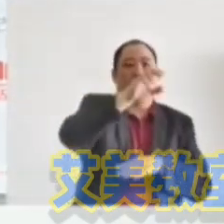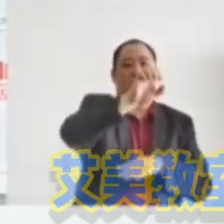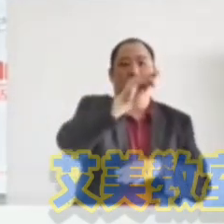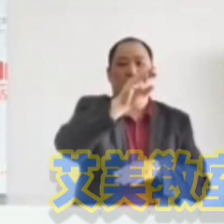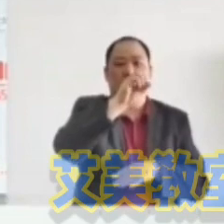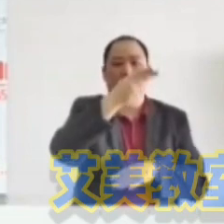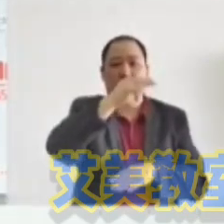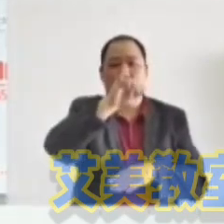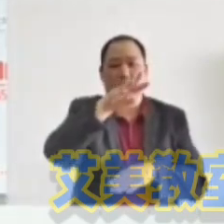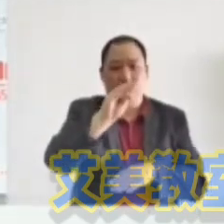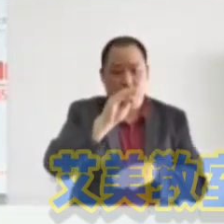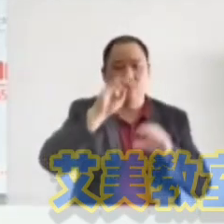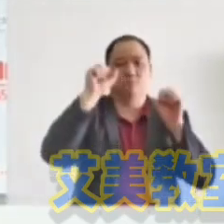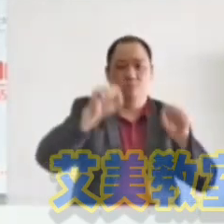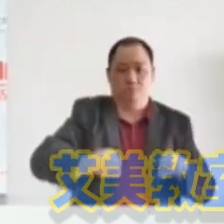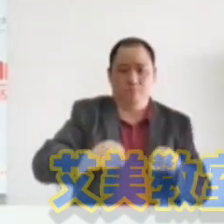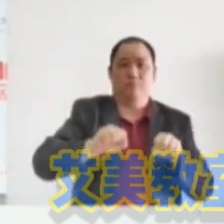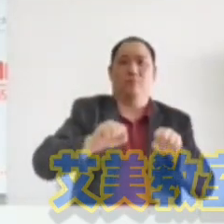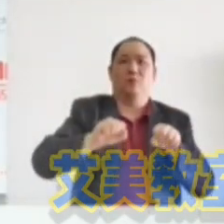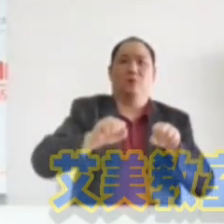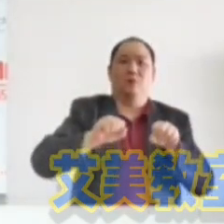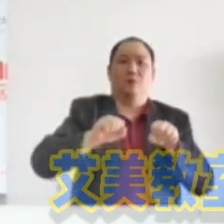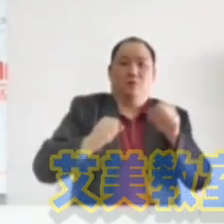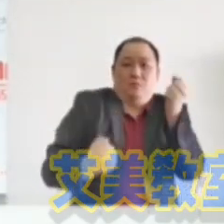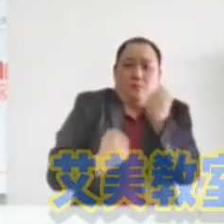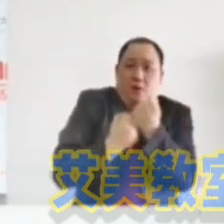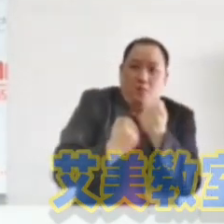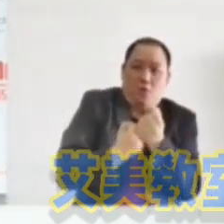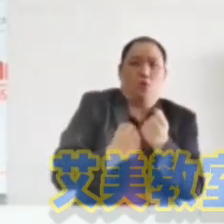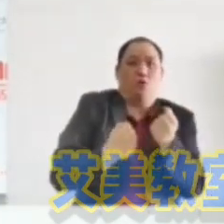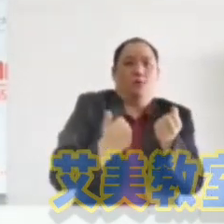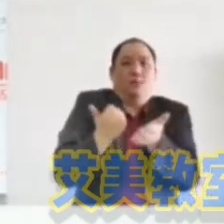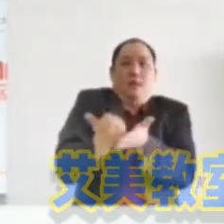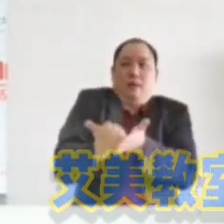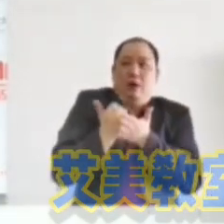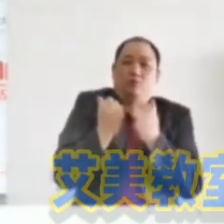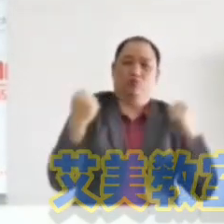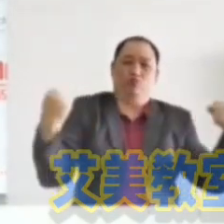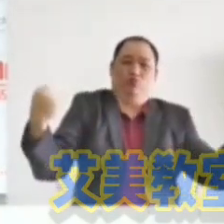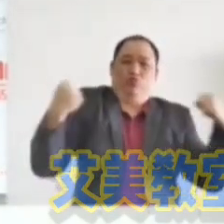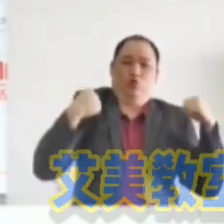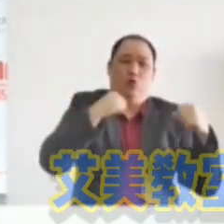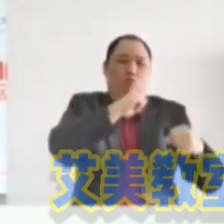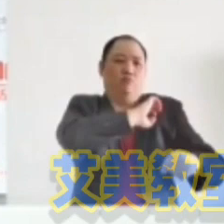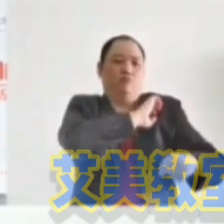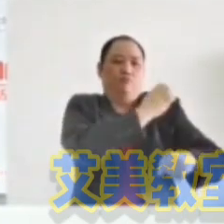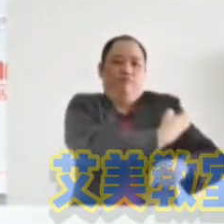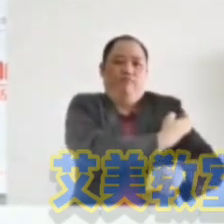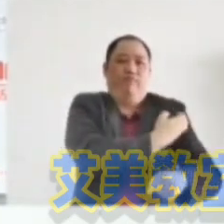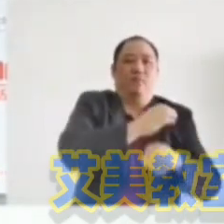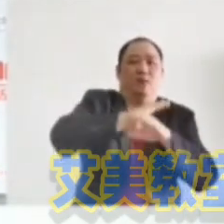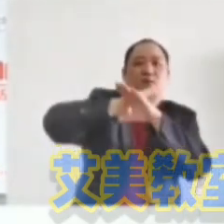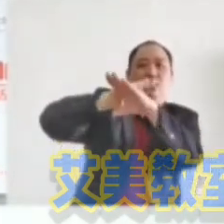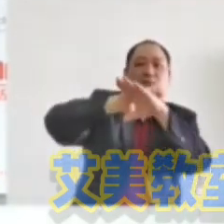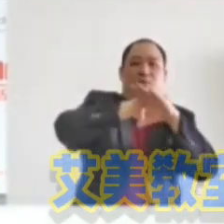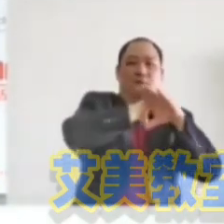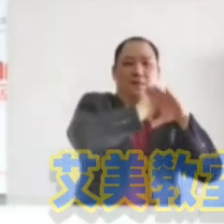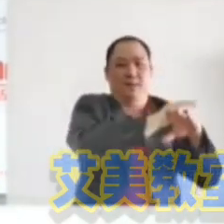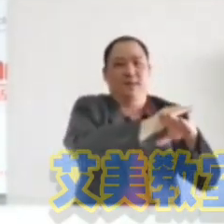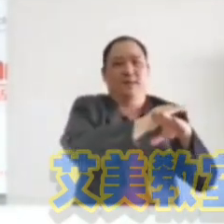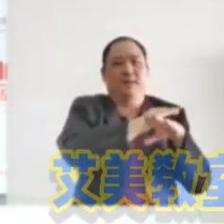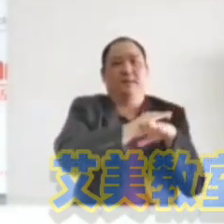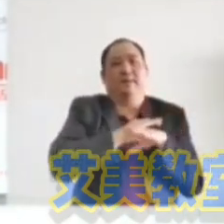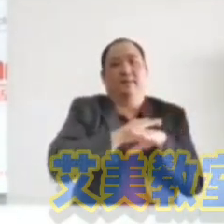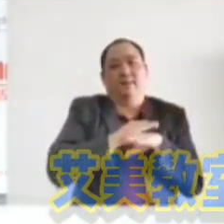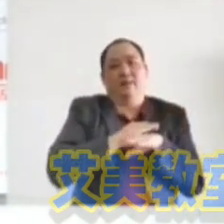化我们的免疫细胞。那首先呢，它是可以帮我们增加这个 NK cell， NK cell 就